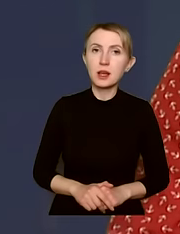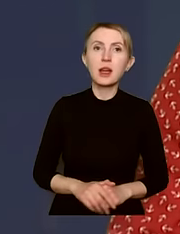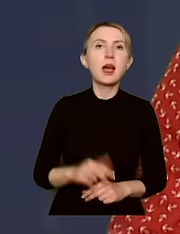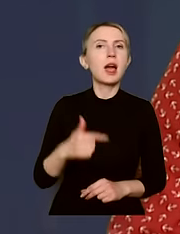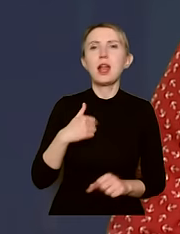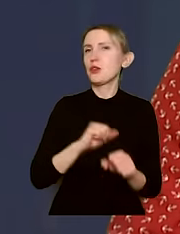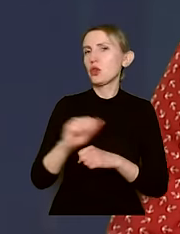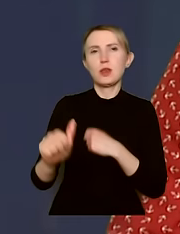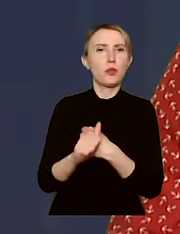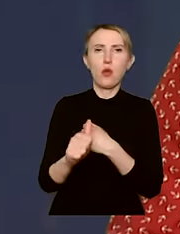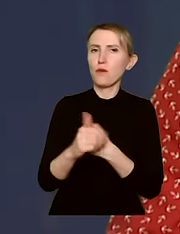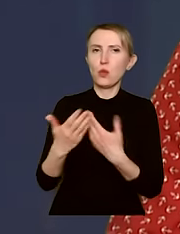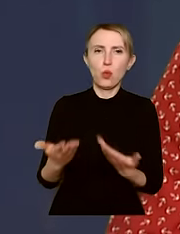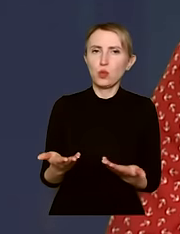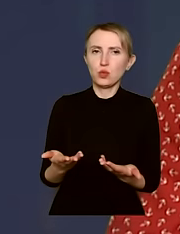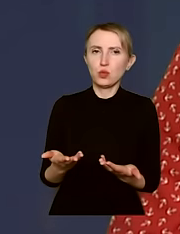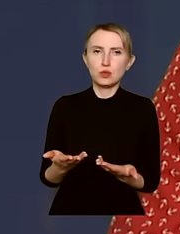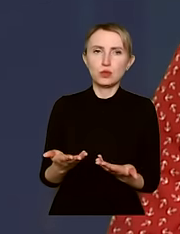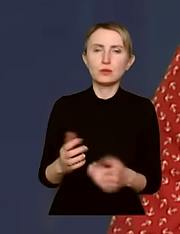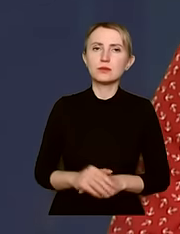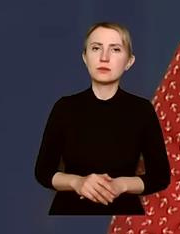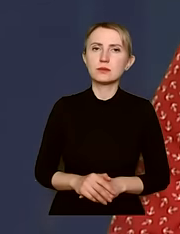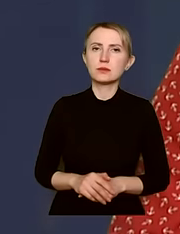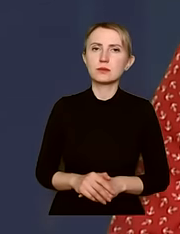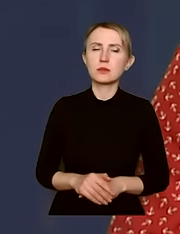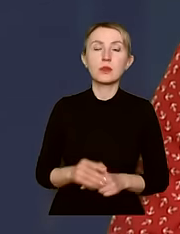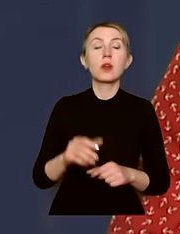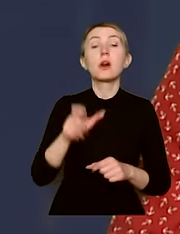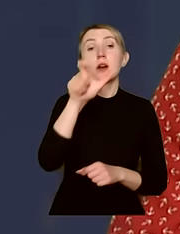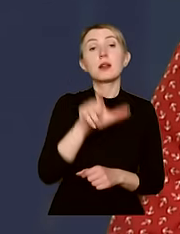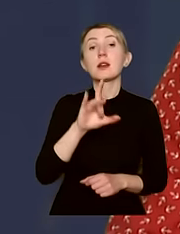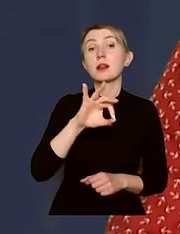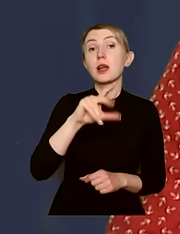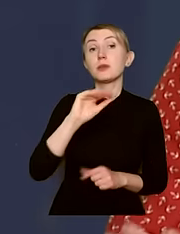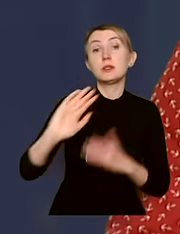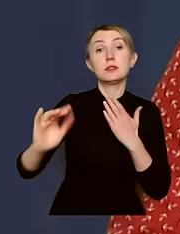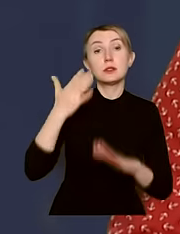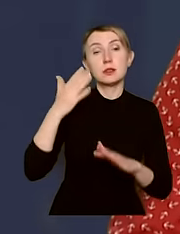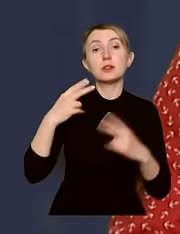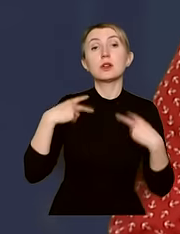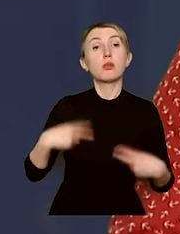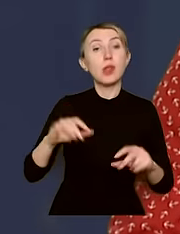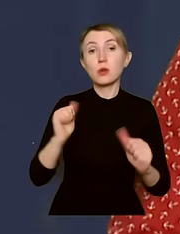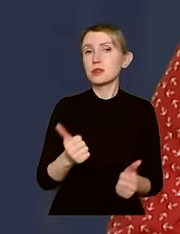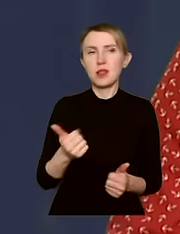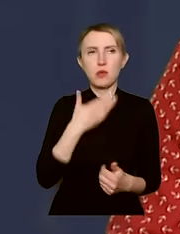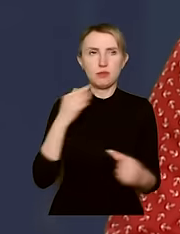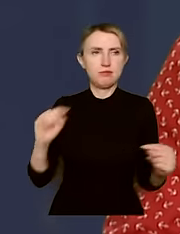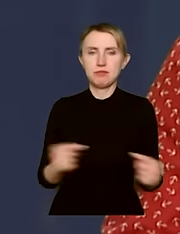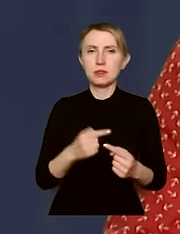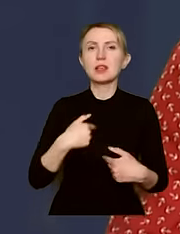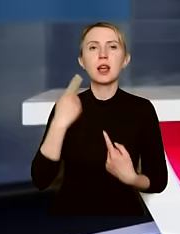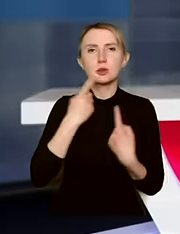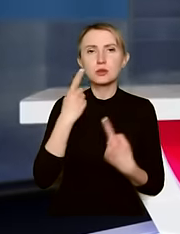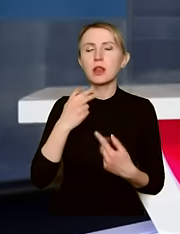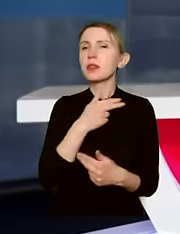są tak naprawdę kwestie, które miałoby stawiać Adama Glapińskiego przed Trybunałem Stanu. Ja osobiście uważam, że ten temat jest